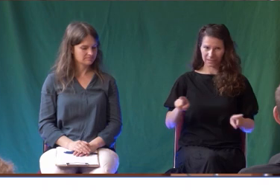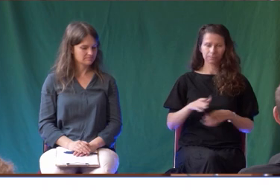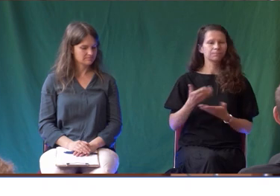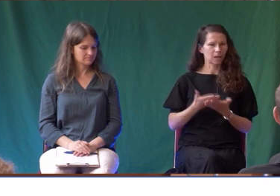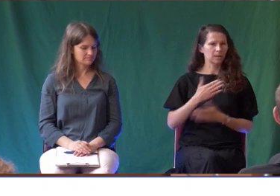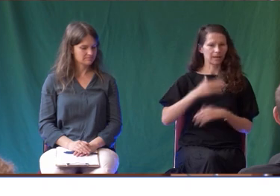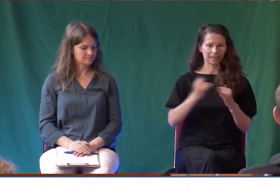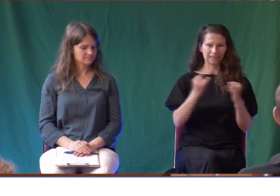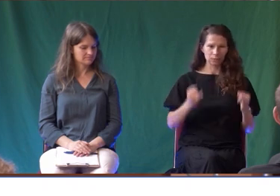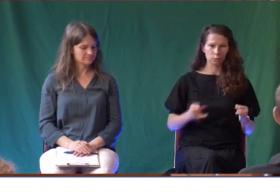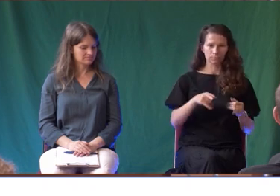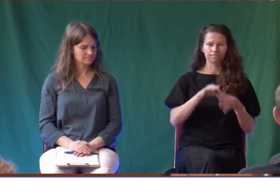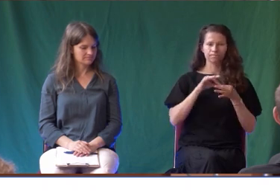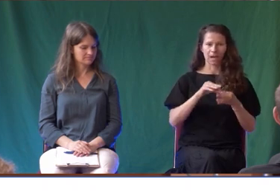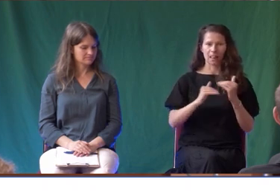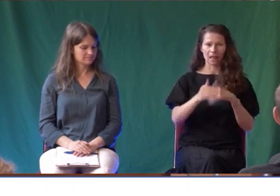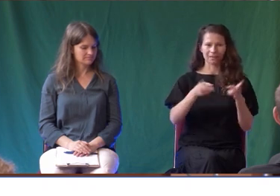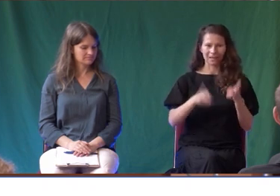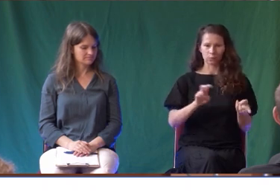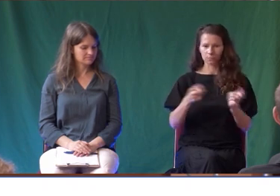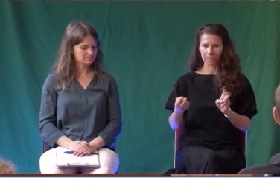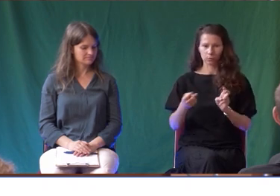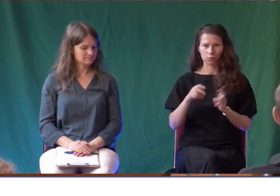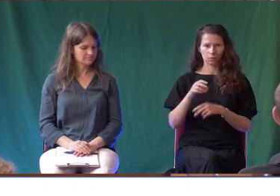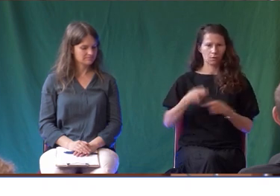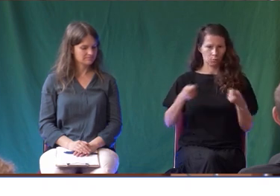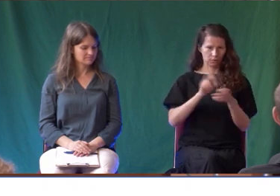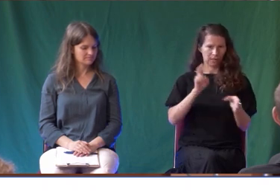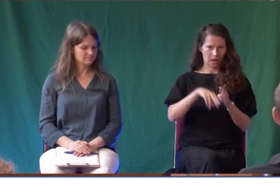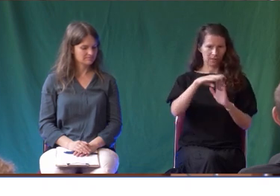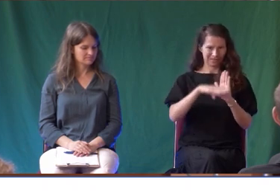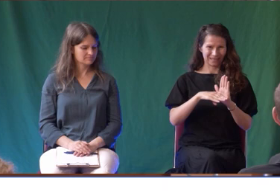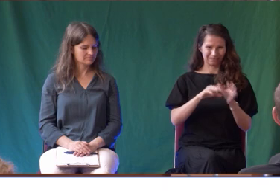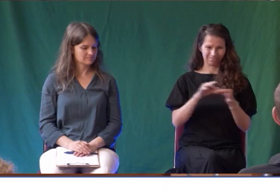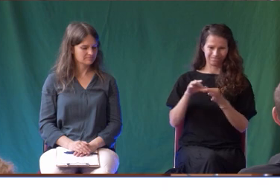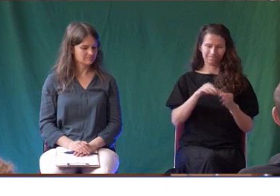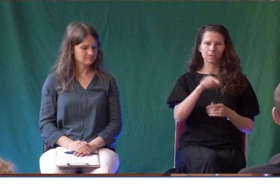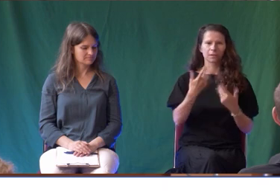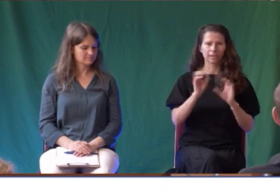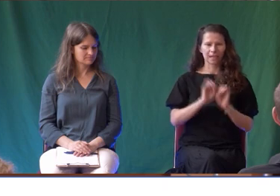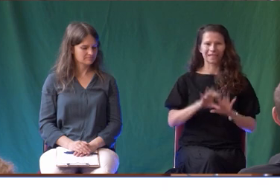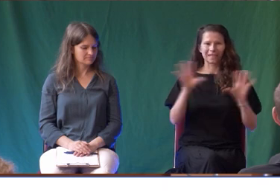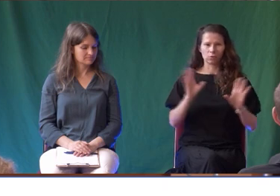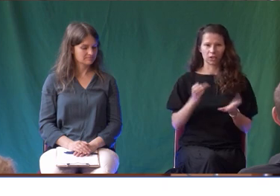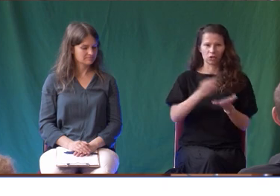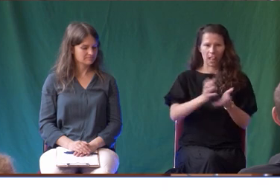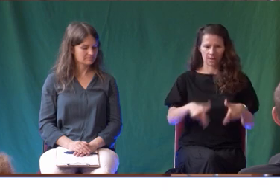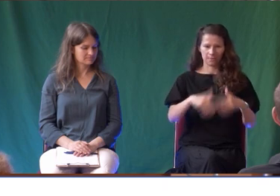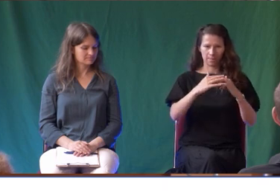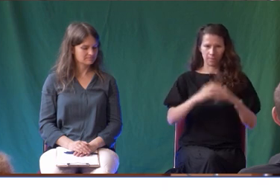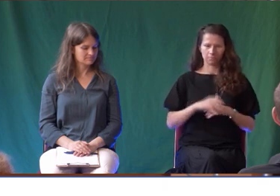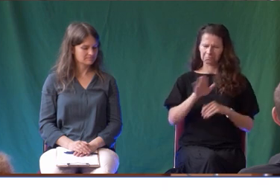im Zuge der landesrechtlichen Umsetzung des bundesteilhabegesetzes eine Clearingstelle angesiedelt wurden welche die Aufgabe hat